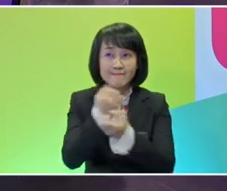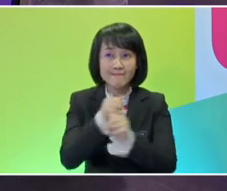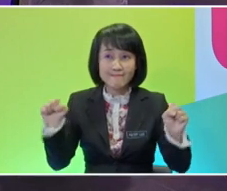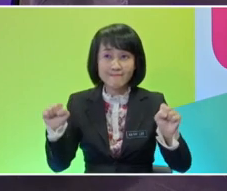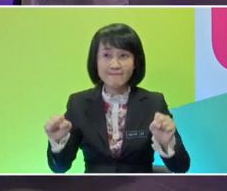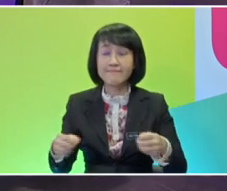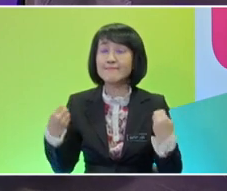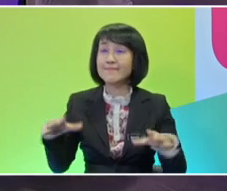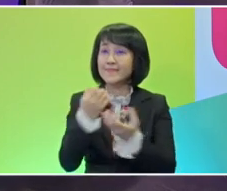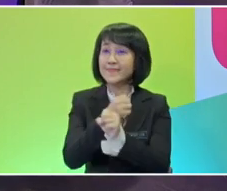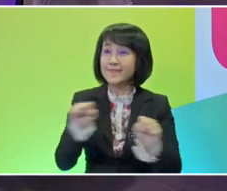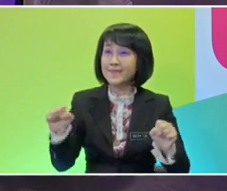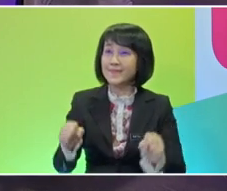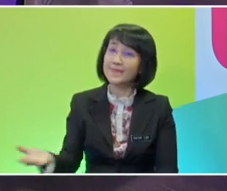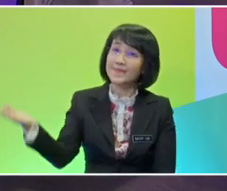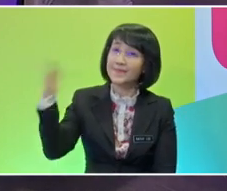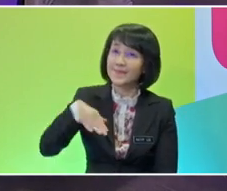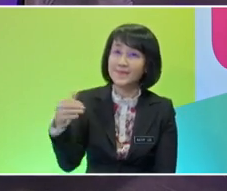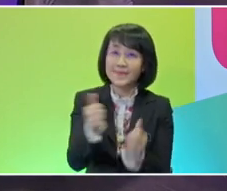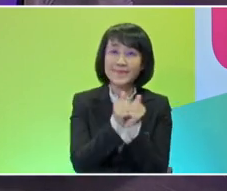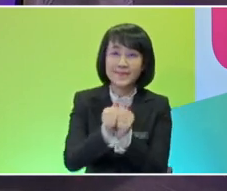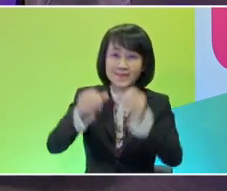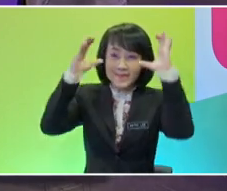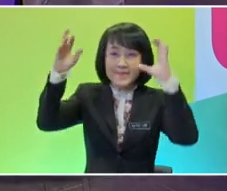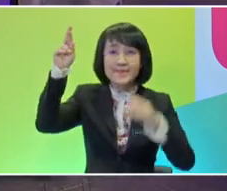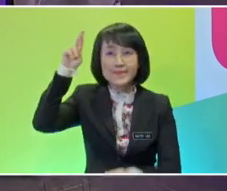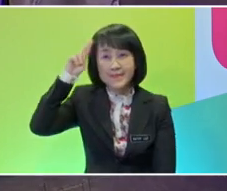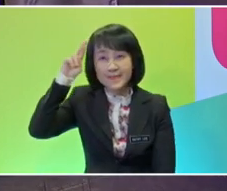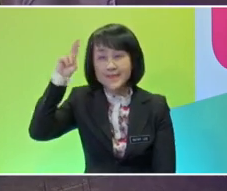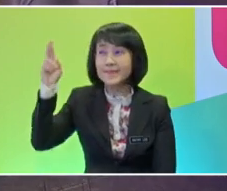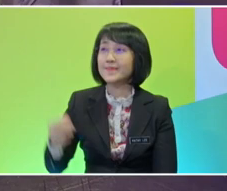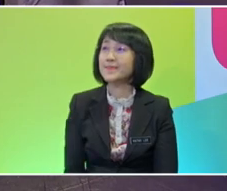Zoom kita bersama dengan cego Muhammad Ridwan misalkan